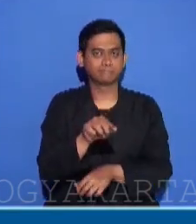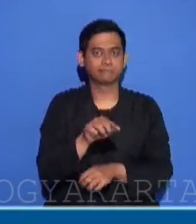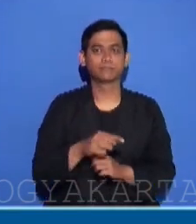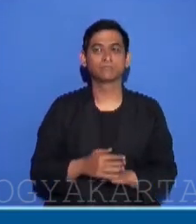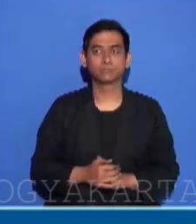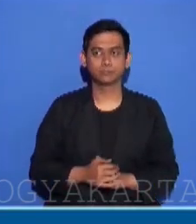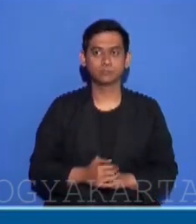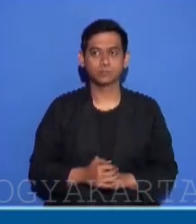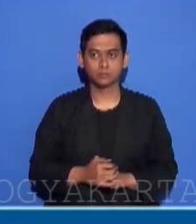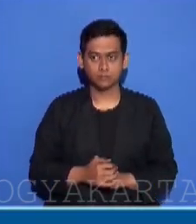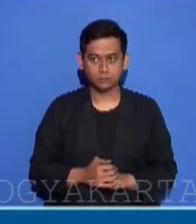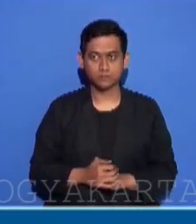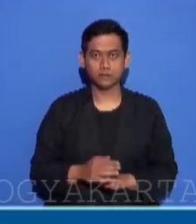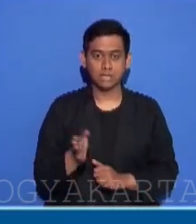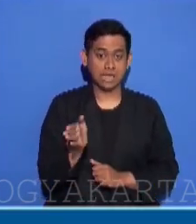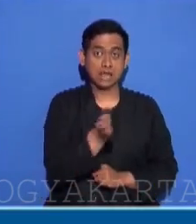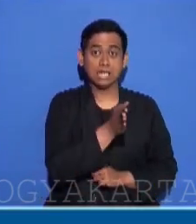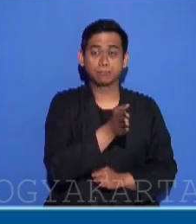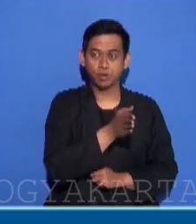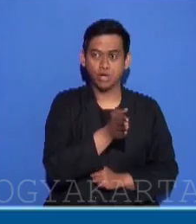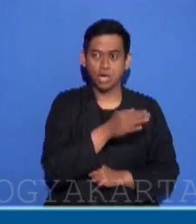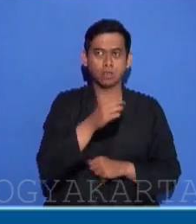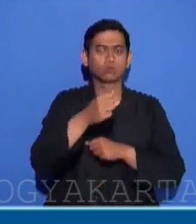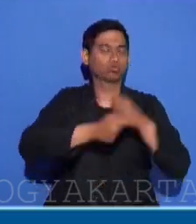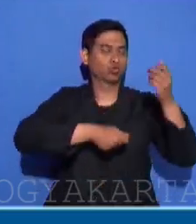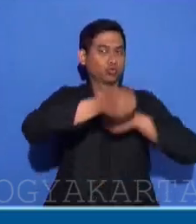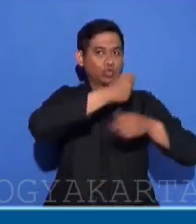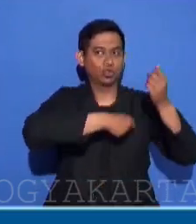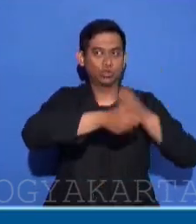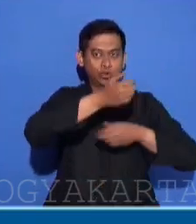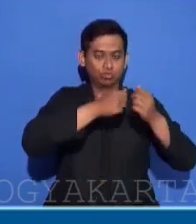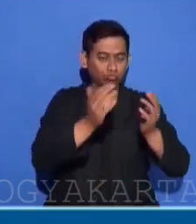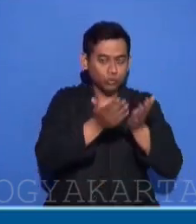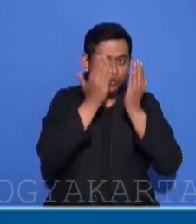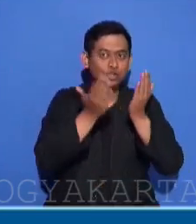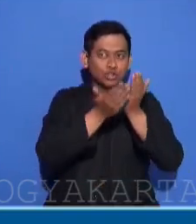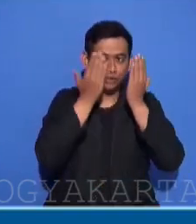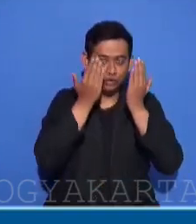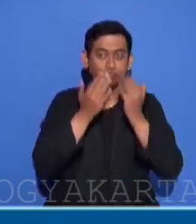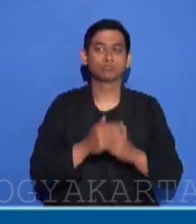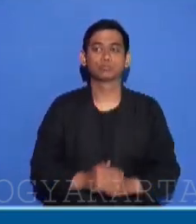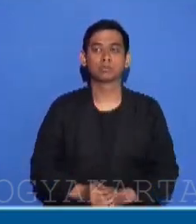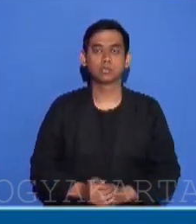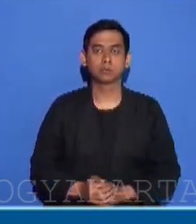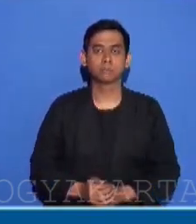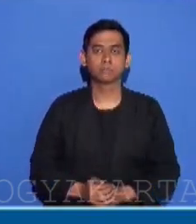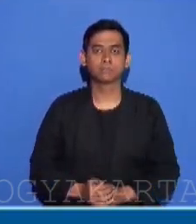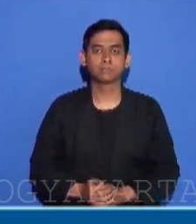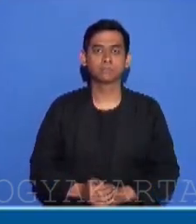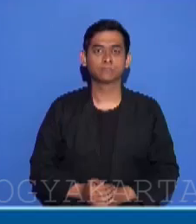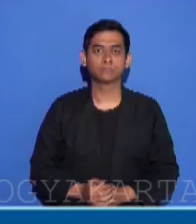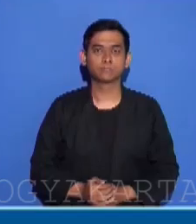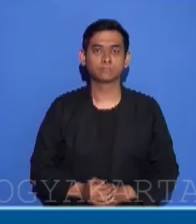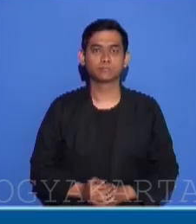lengah sumur ser umpak saking sel andesit ingkang gungipun wonten cacah ka bal